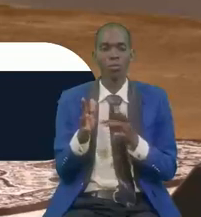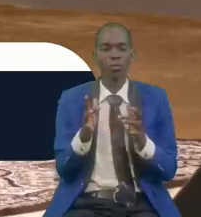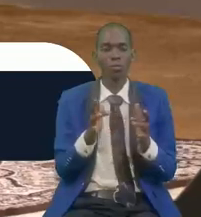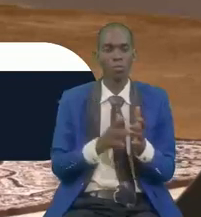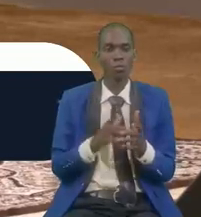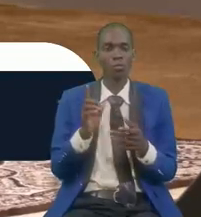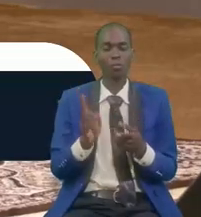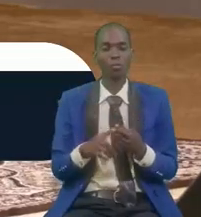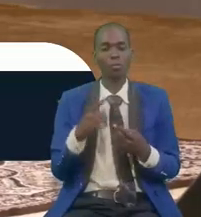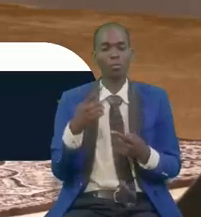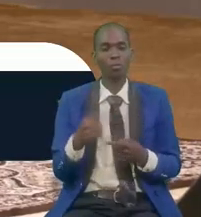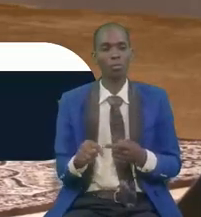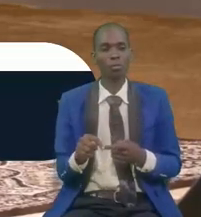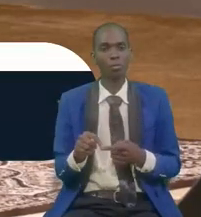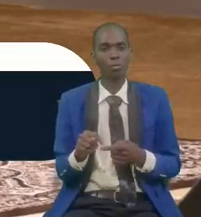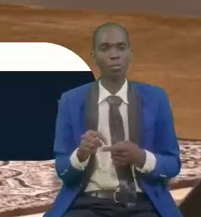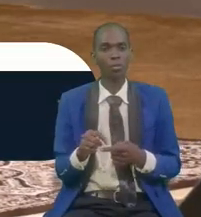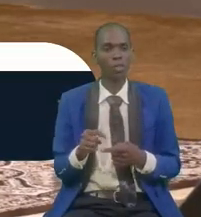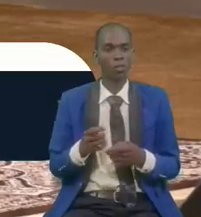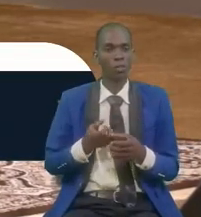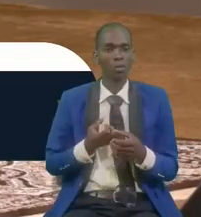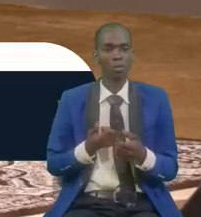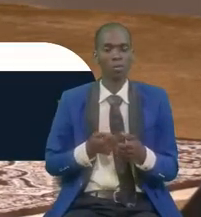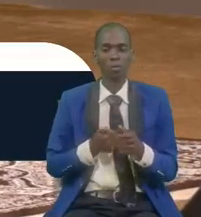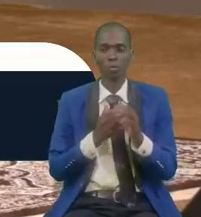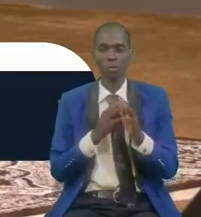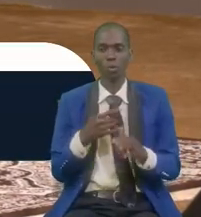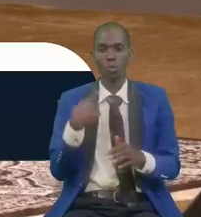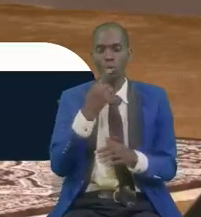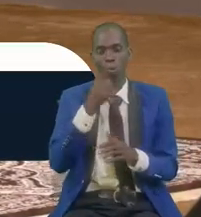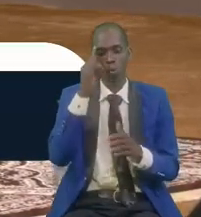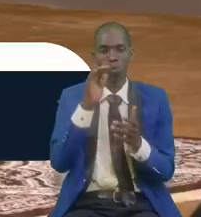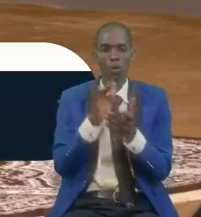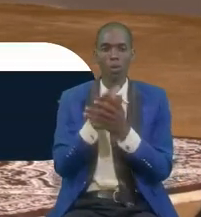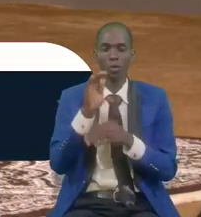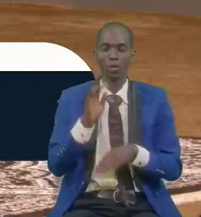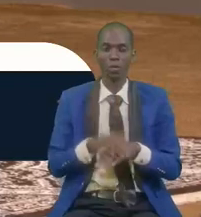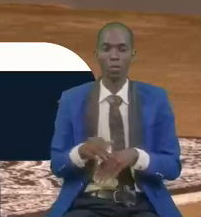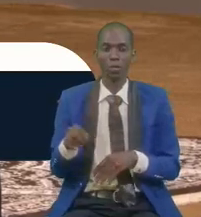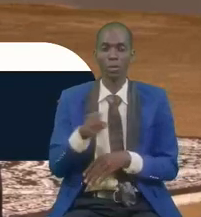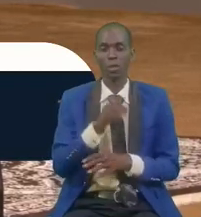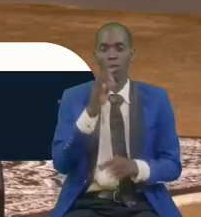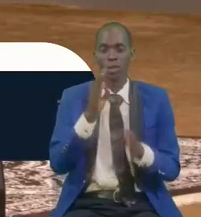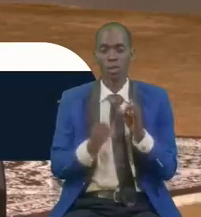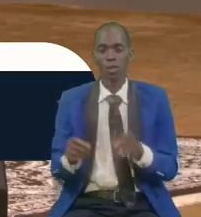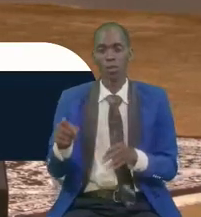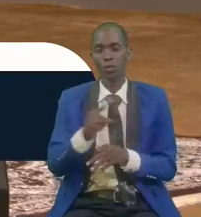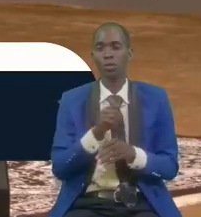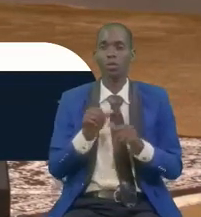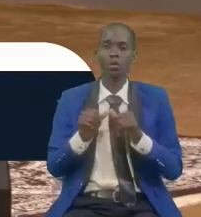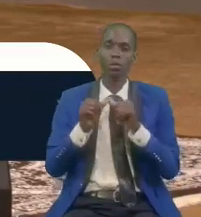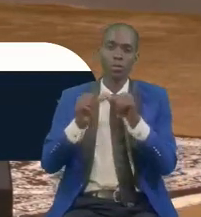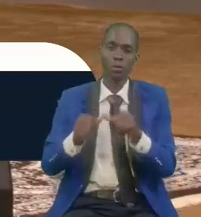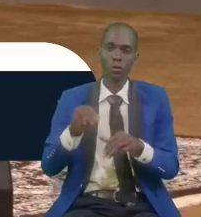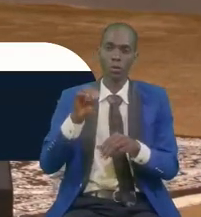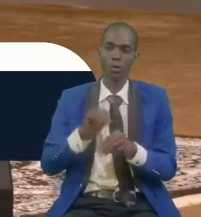8, 31 dit. Et il dit aux Juifs qui avaient cru en lui. Si vous demeurez dans ma